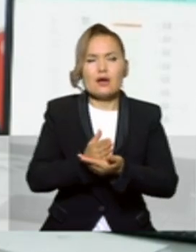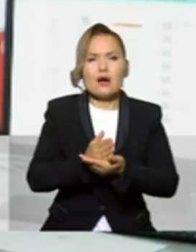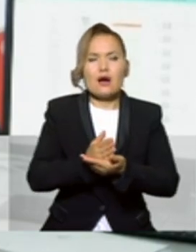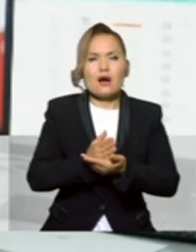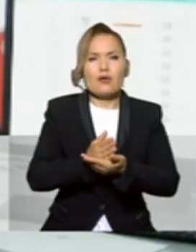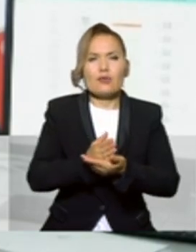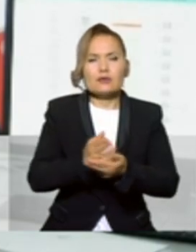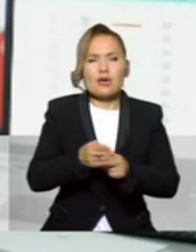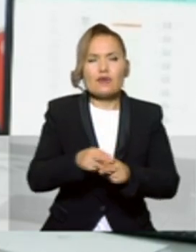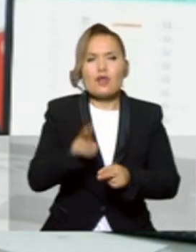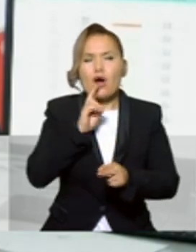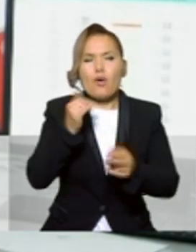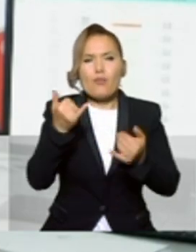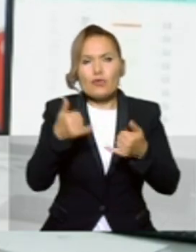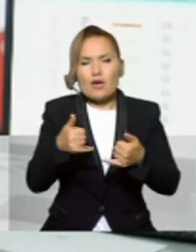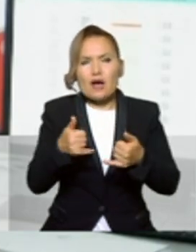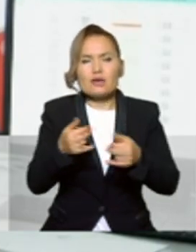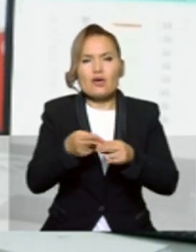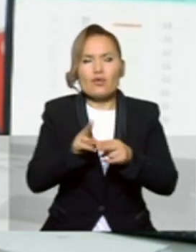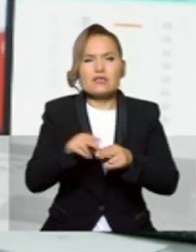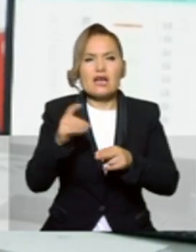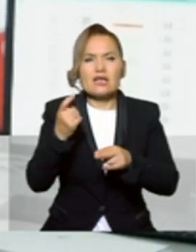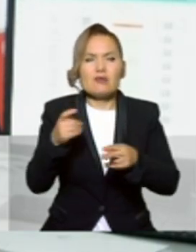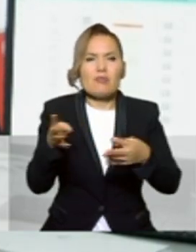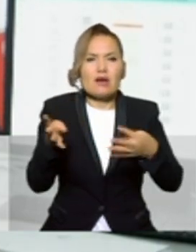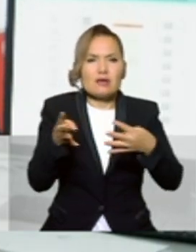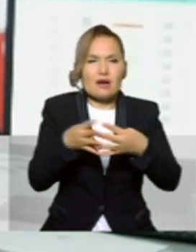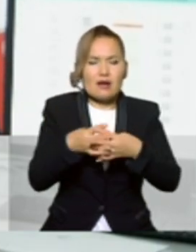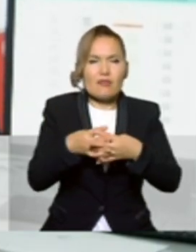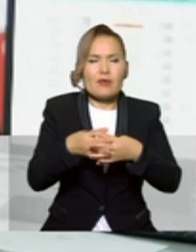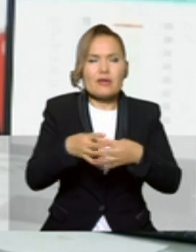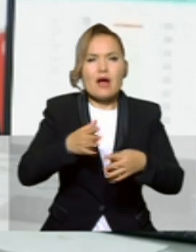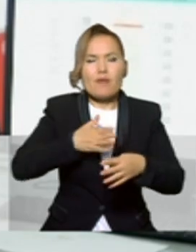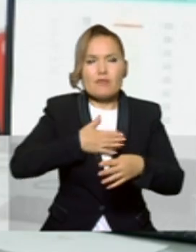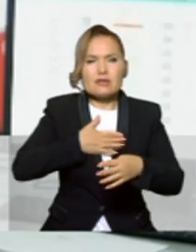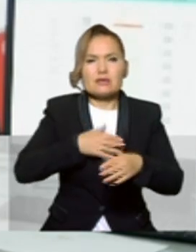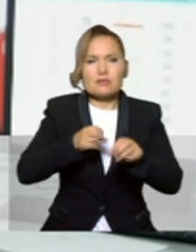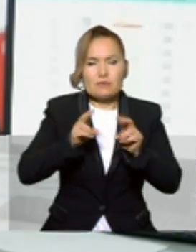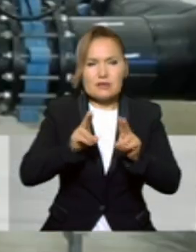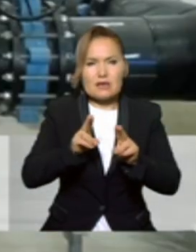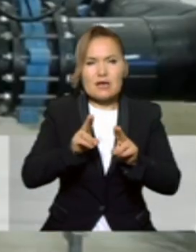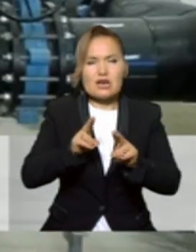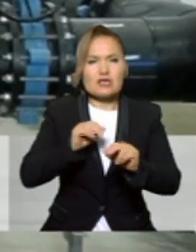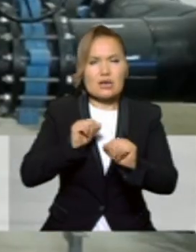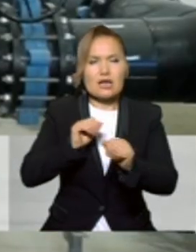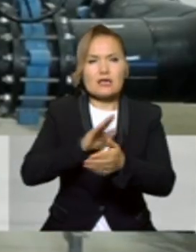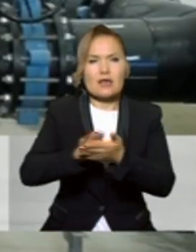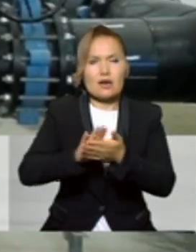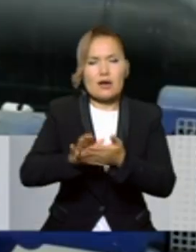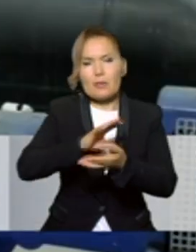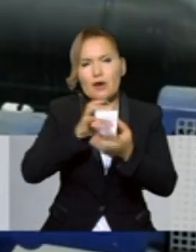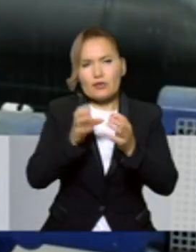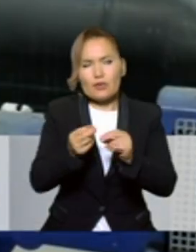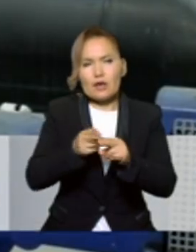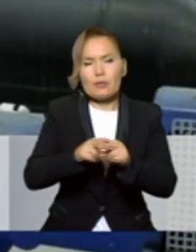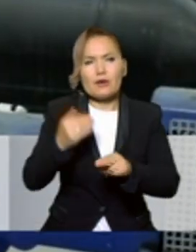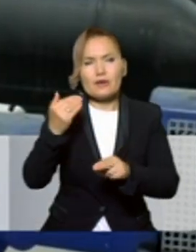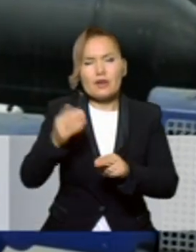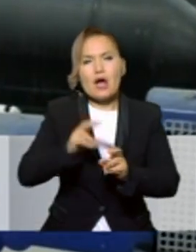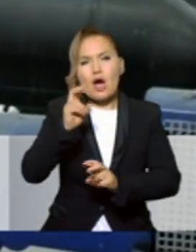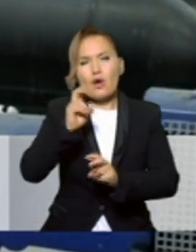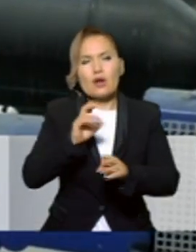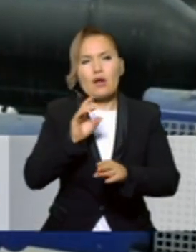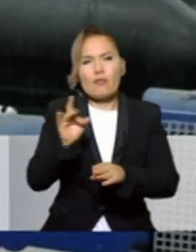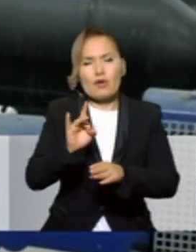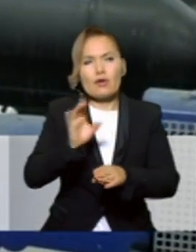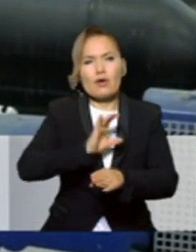мұнайдың болмауы судың құрамында. Бұдан басқа күніне 3 рет арнайы пробалар алынады. Мен бөлек Қаражанбас мұнайдың өндіріс көлемін